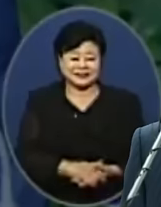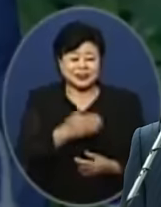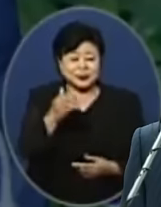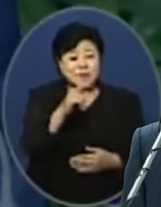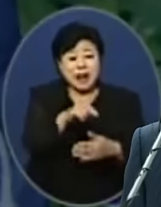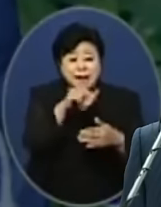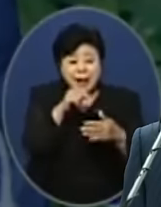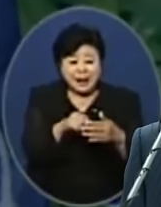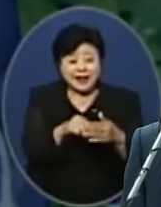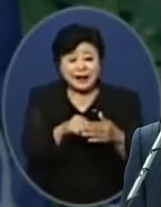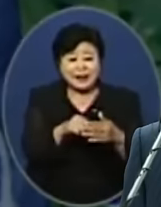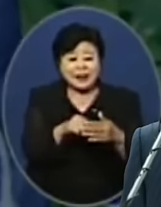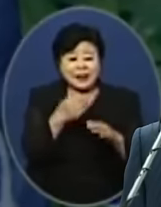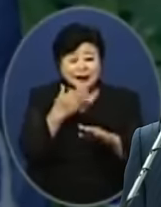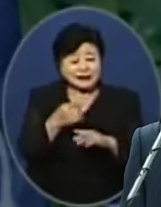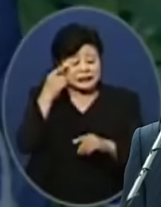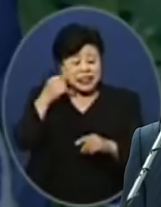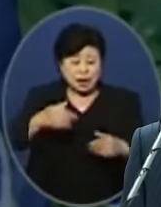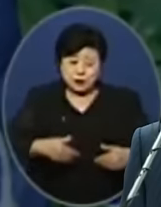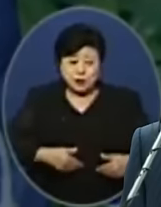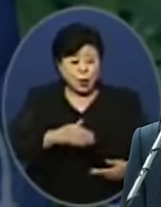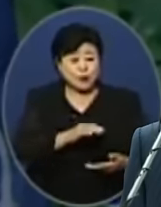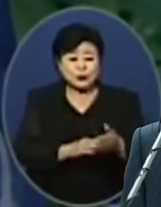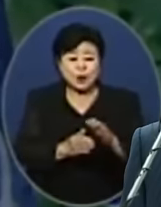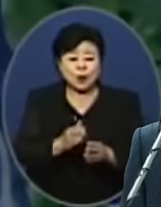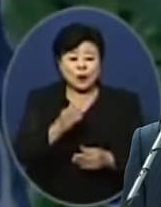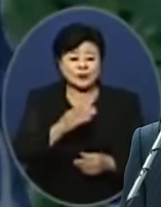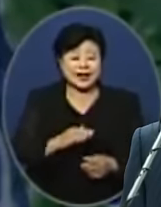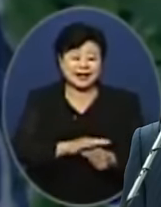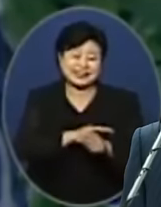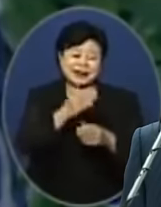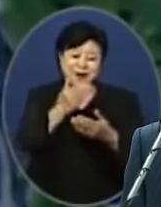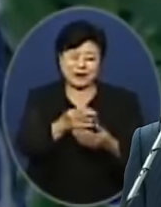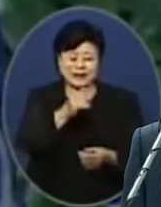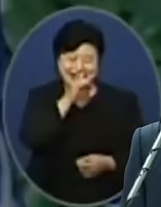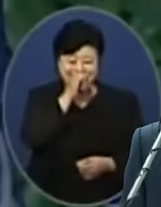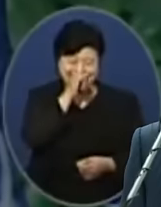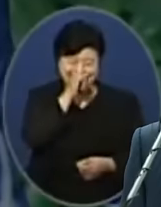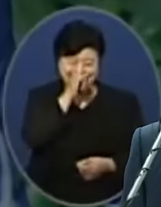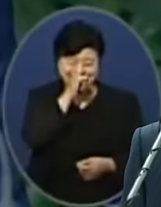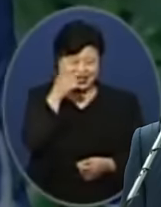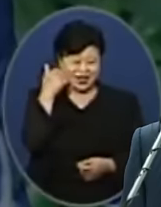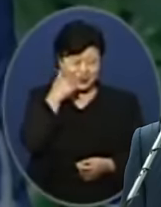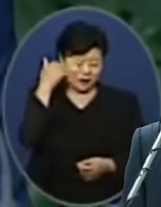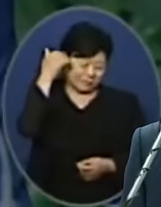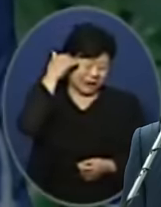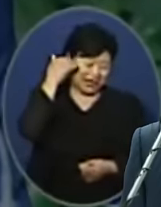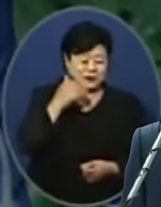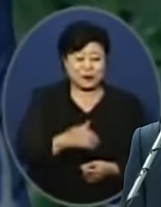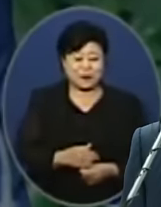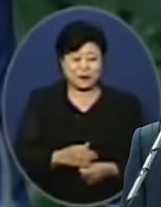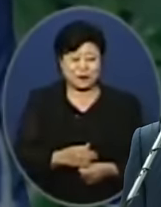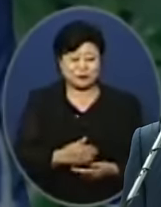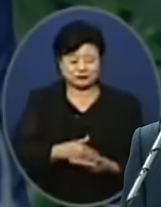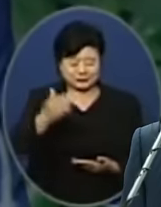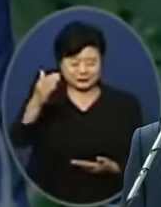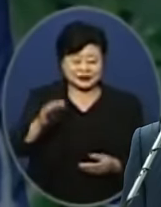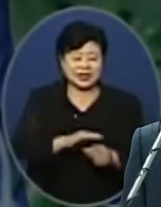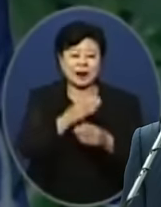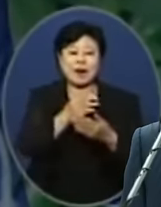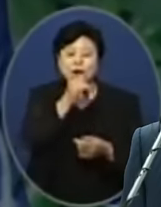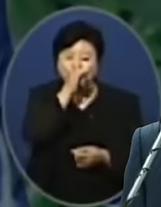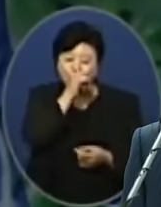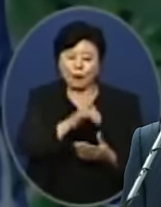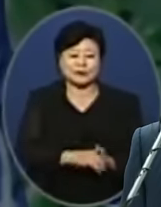여러분 마음속에 다른 것 생각할 필요 없습니다. 나는 사랑받고 있다. 누가 무엇이라고 말해도 사랑받고